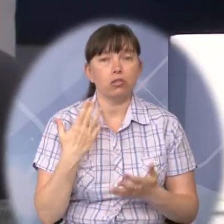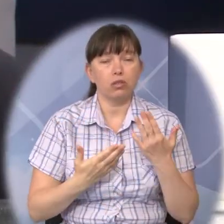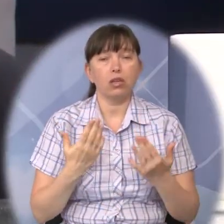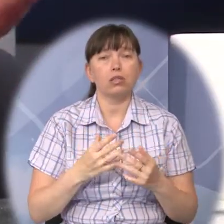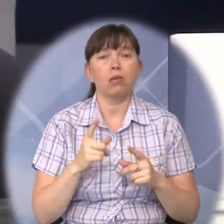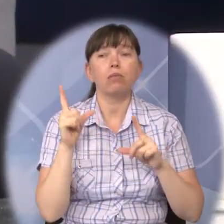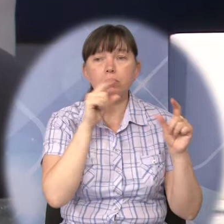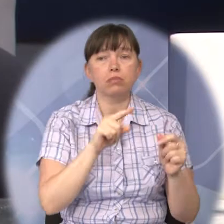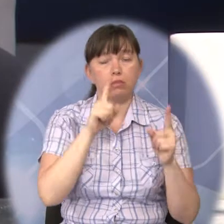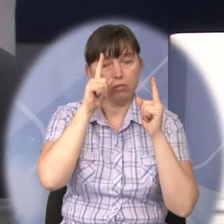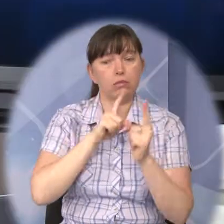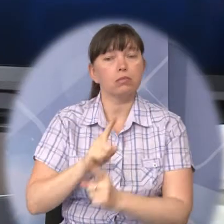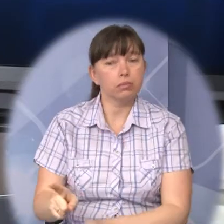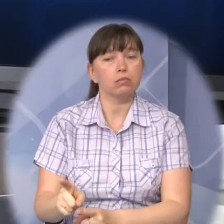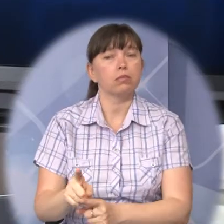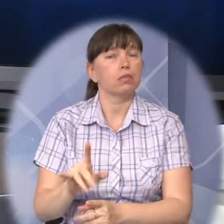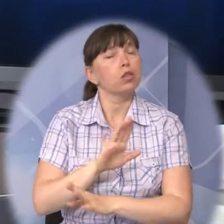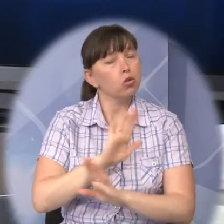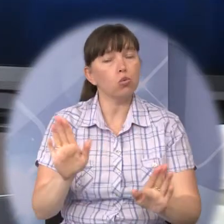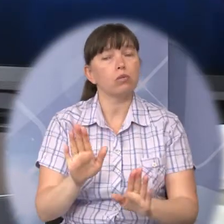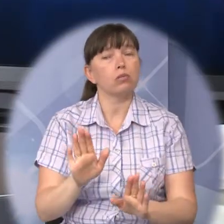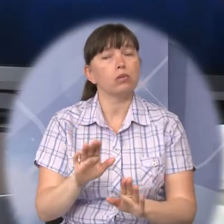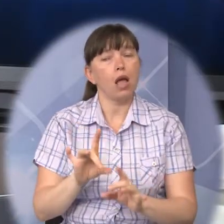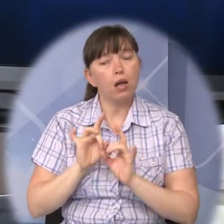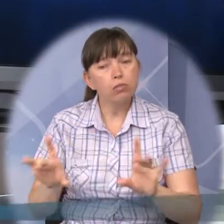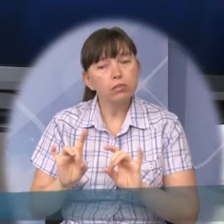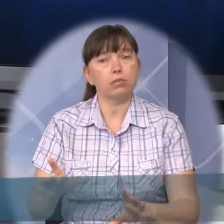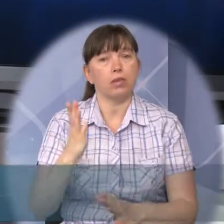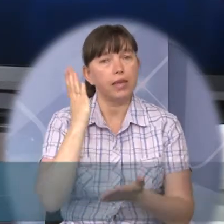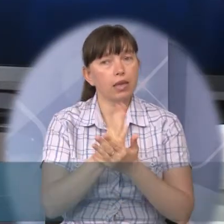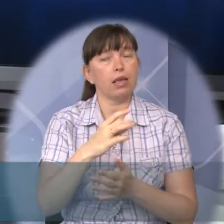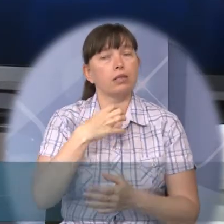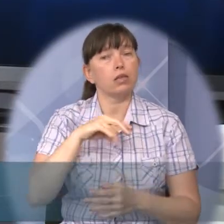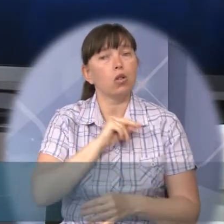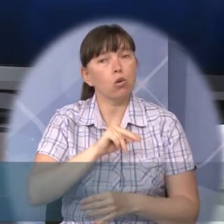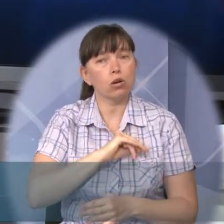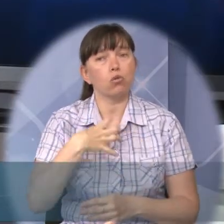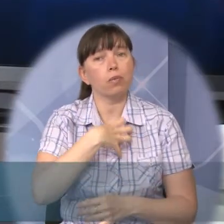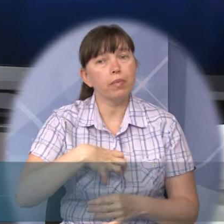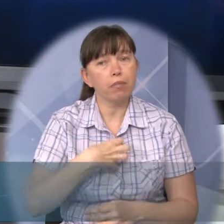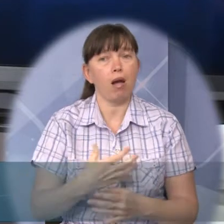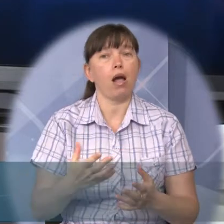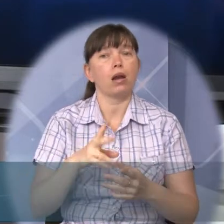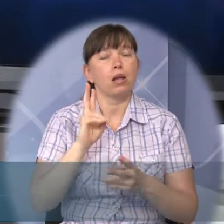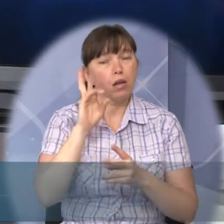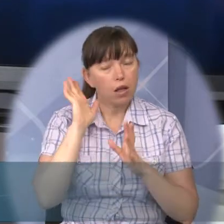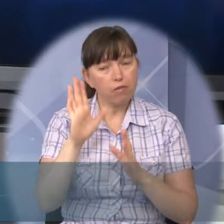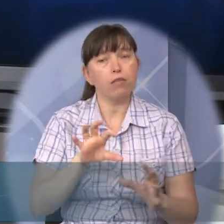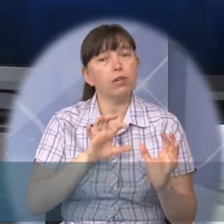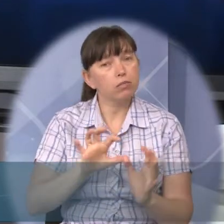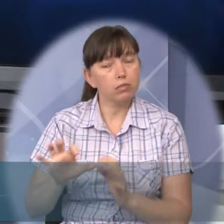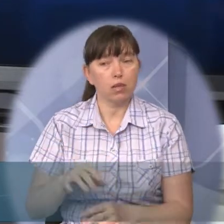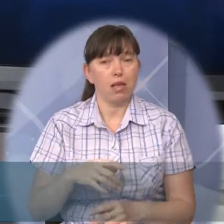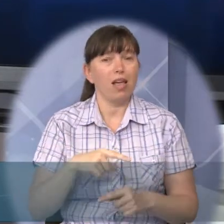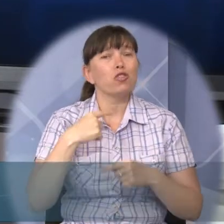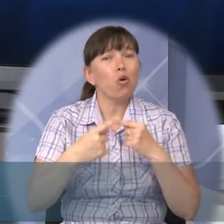plecând undeva să-și lase bătrânei informându-i foarte bine și că ei de obicei bătrânei ăștia strâng